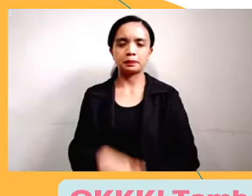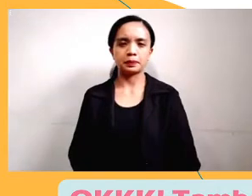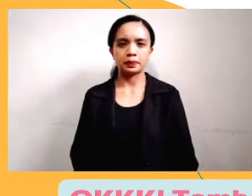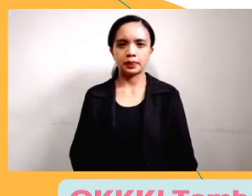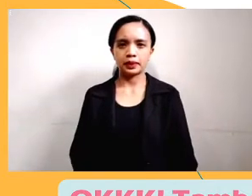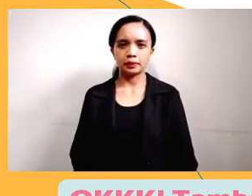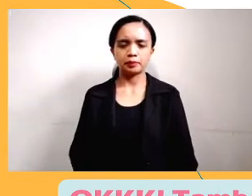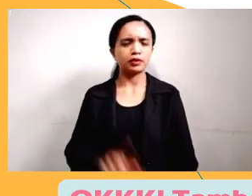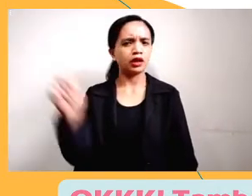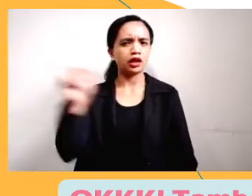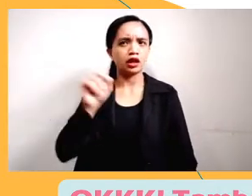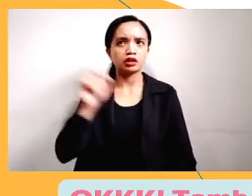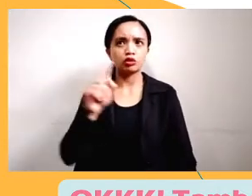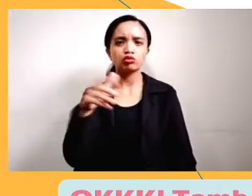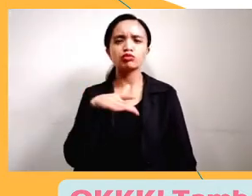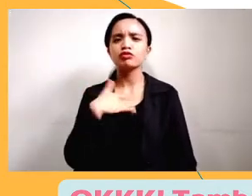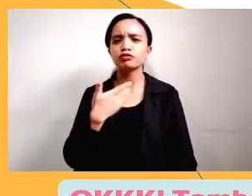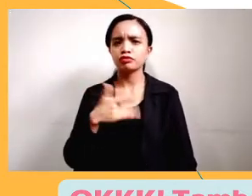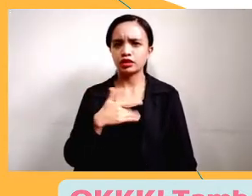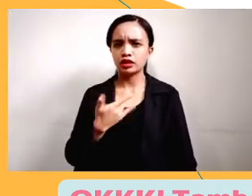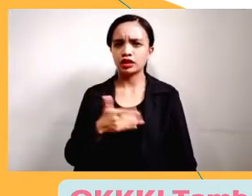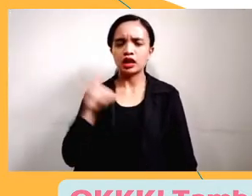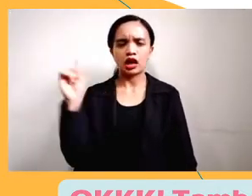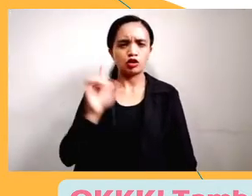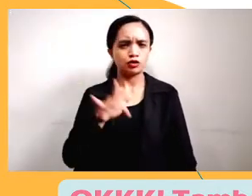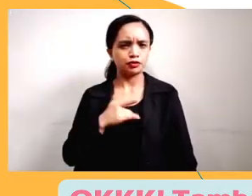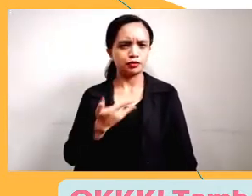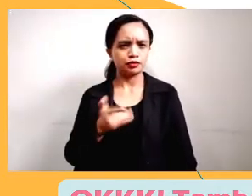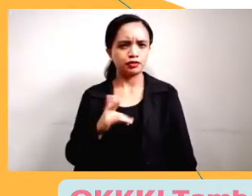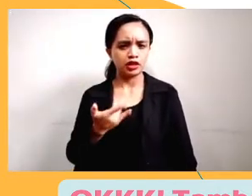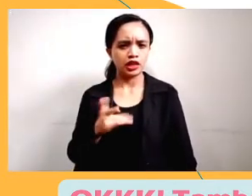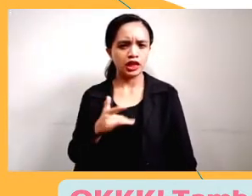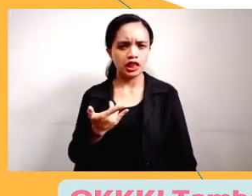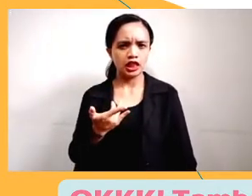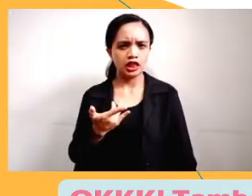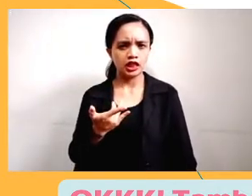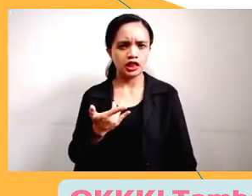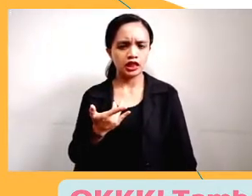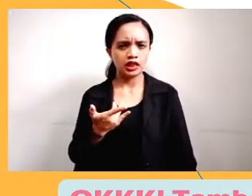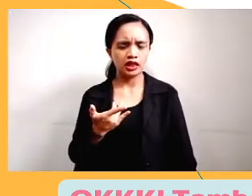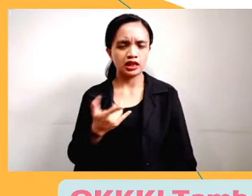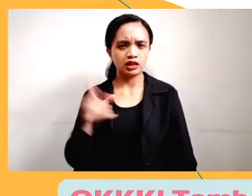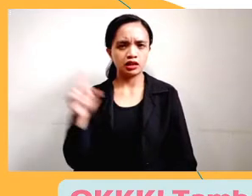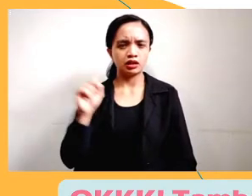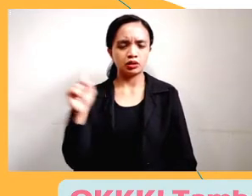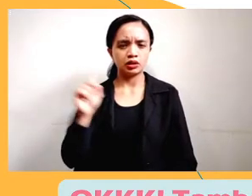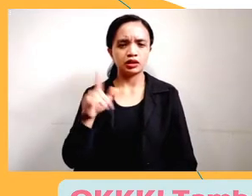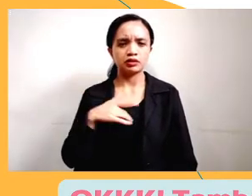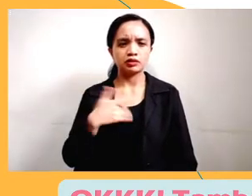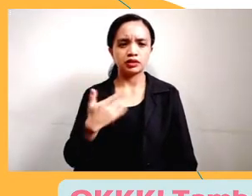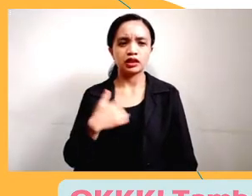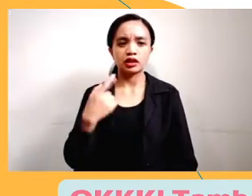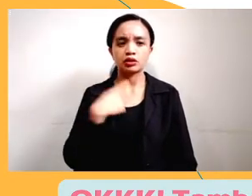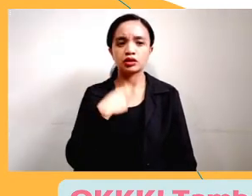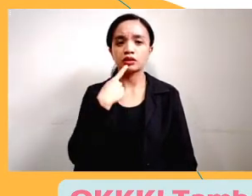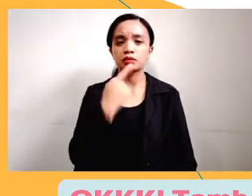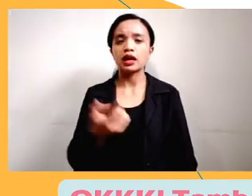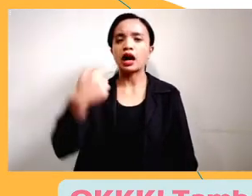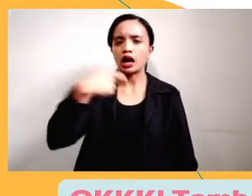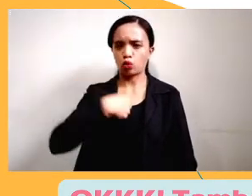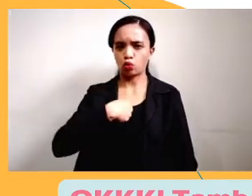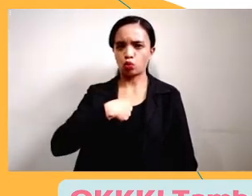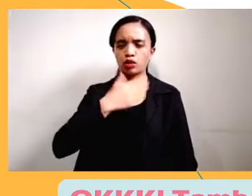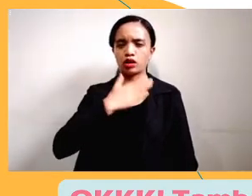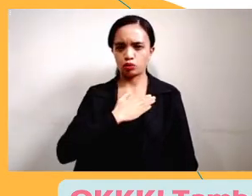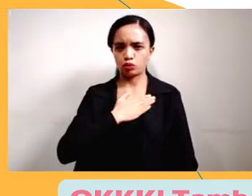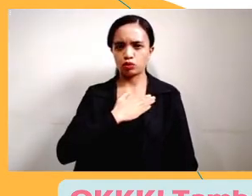ano yung nararamdaman nyo doon? Ano yung nararamdaman nyo doon sa pag sabi ko ng ako? Ano